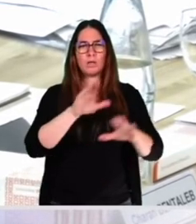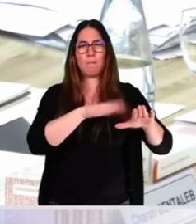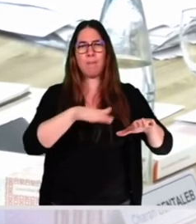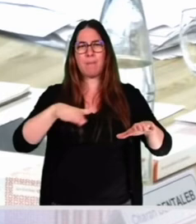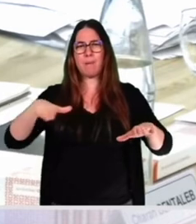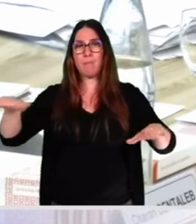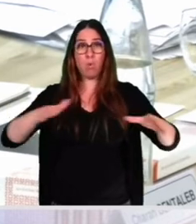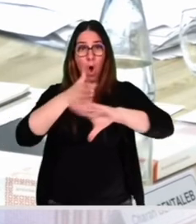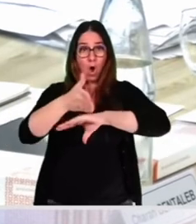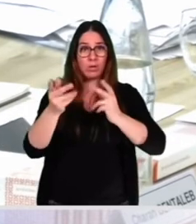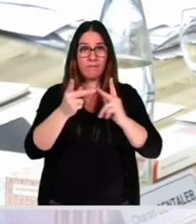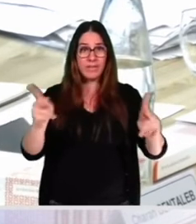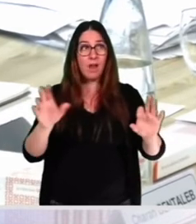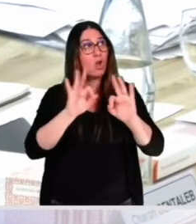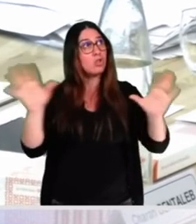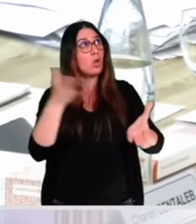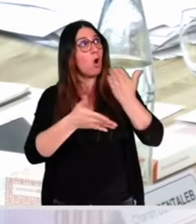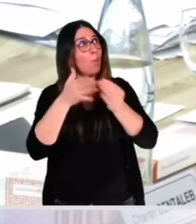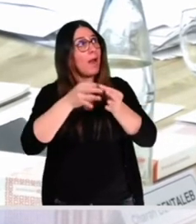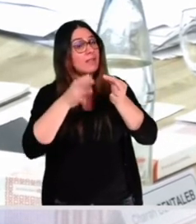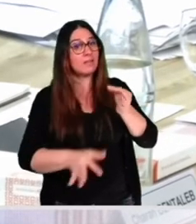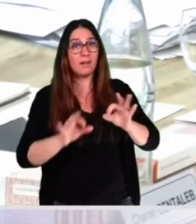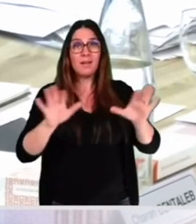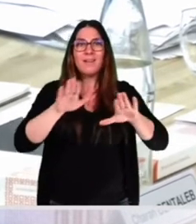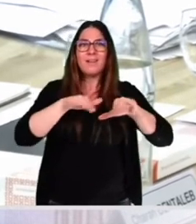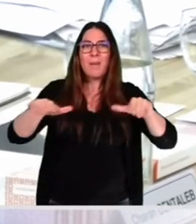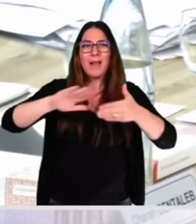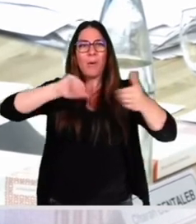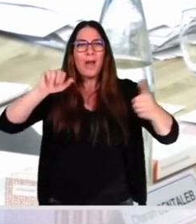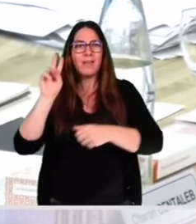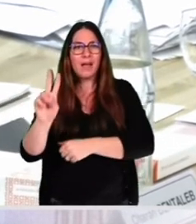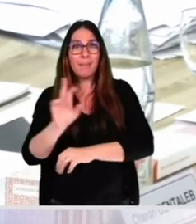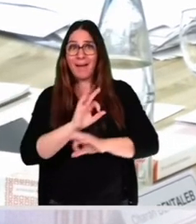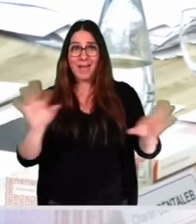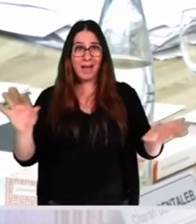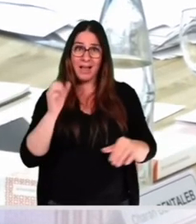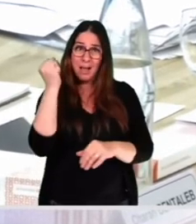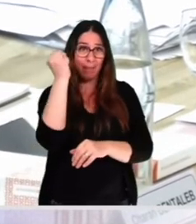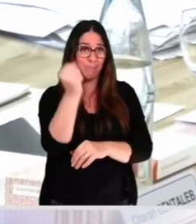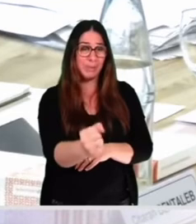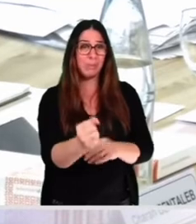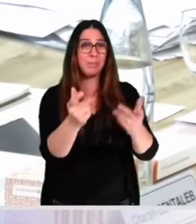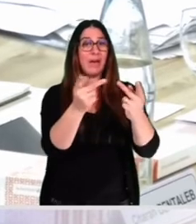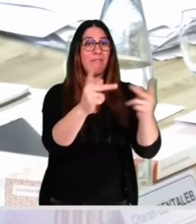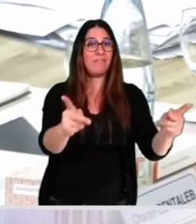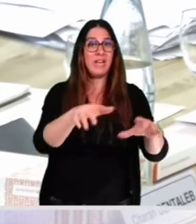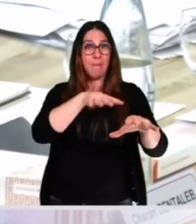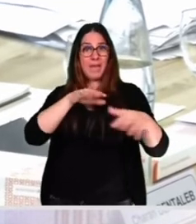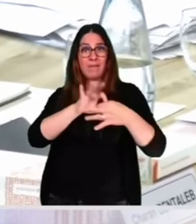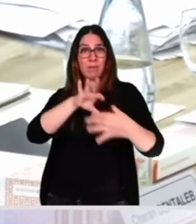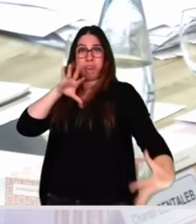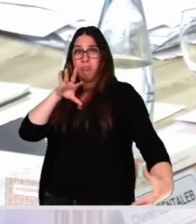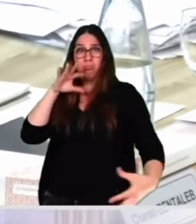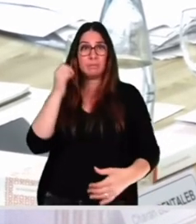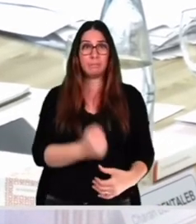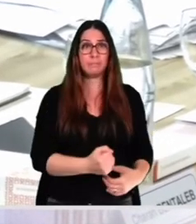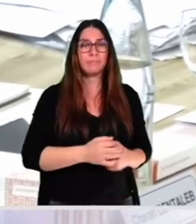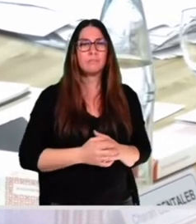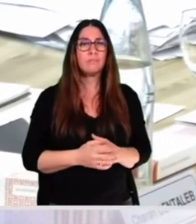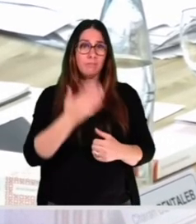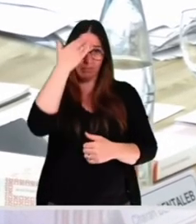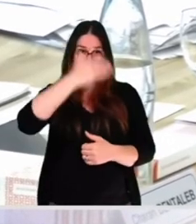entrée de ville, sans alternative réelle comme des parkings relais, va accentuer la fracture entre la ville-centre et sa périphérie. On le sait. Grenoble